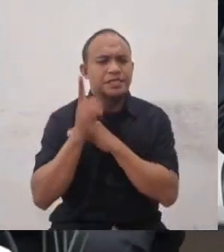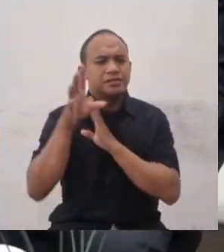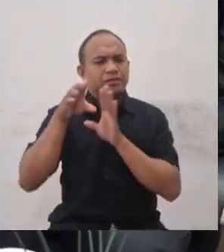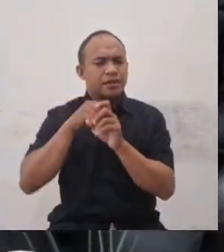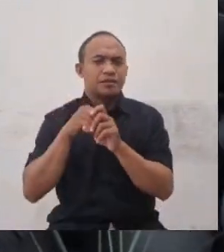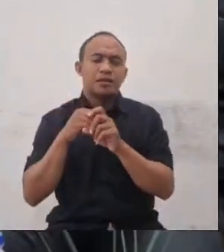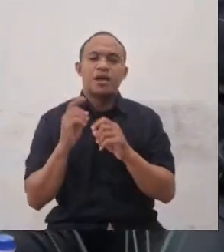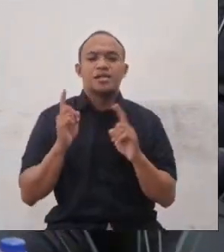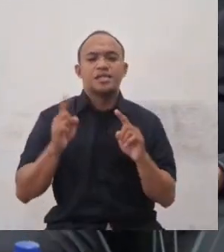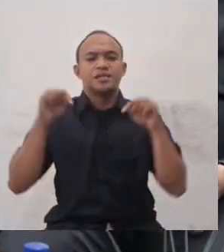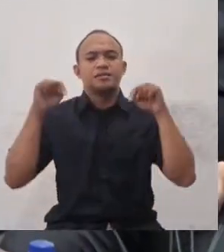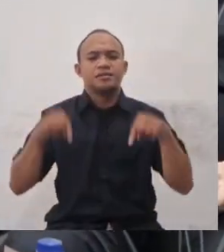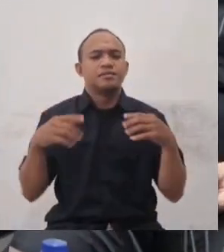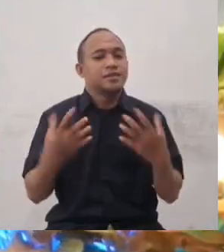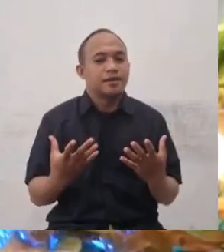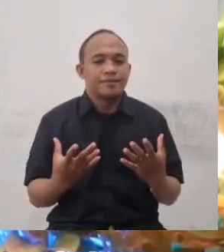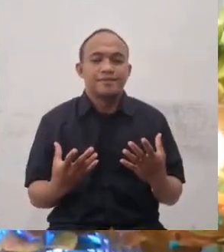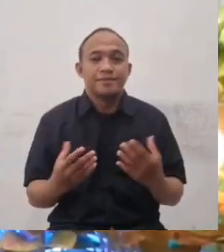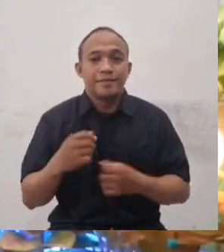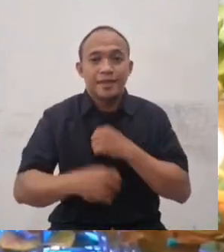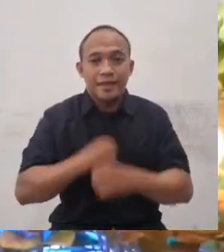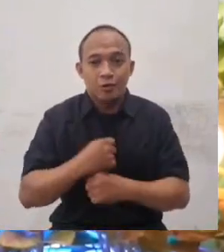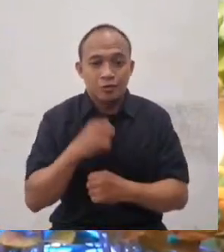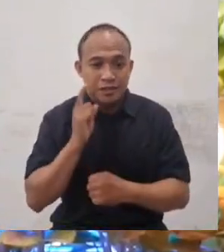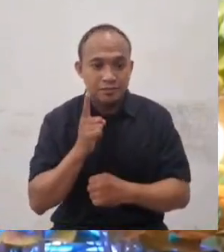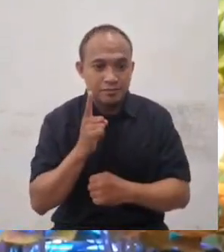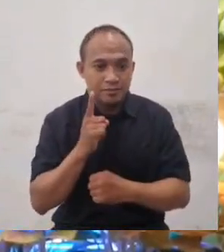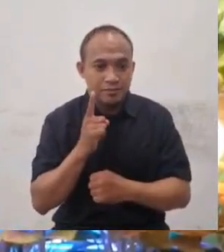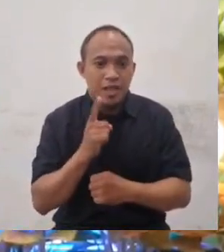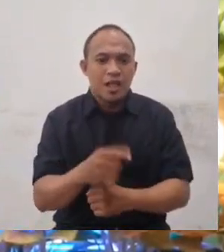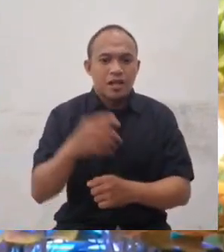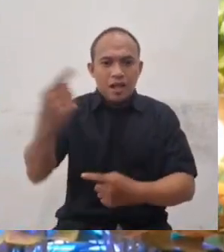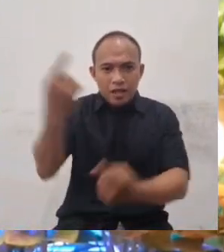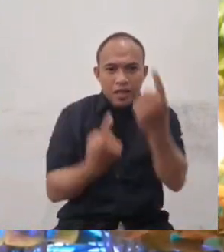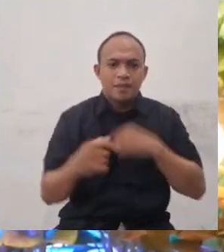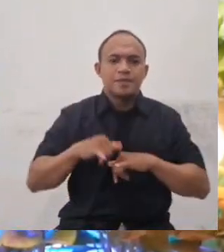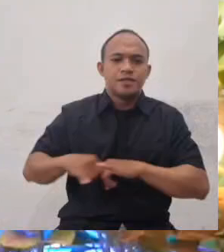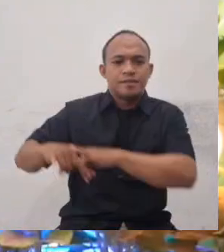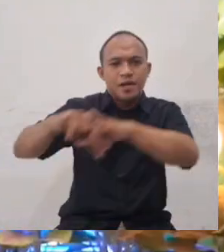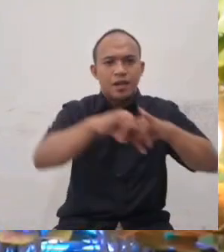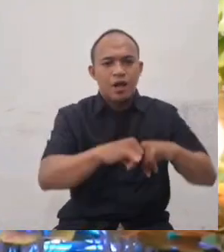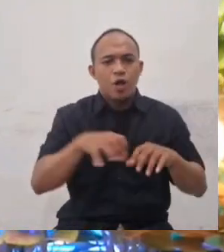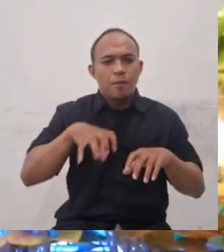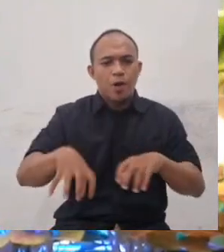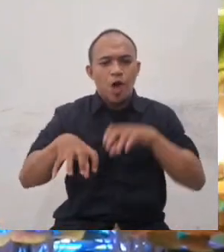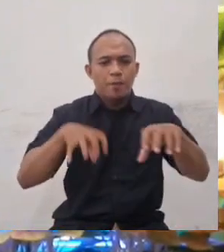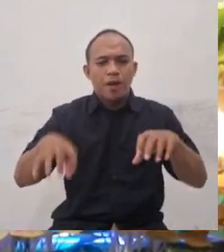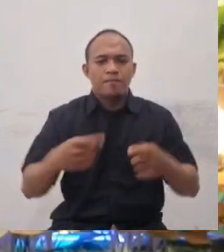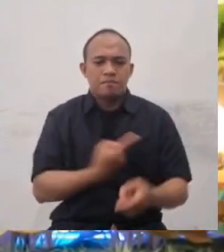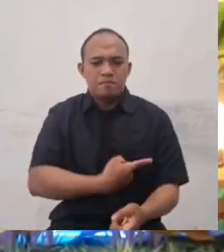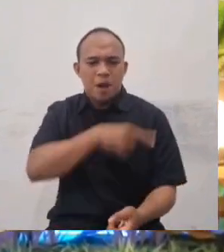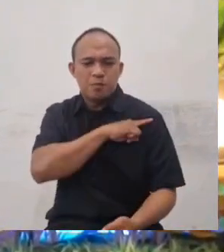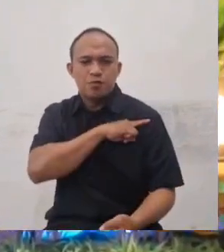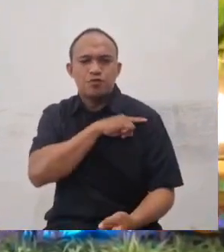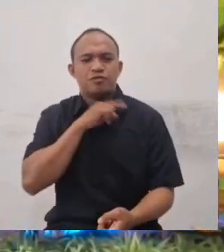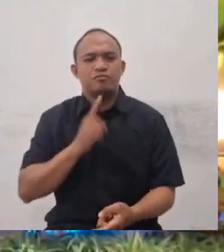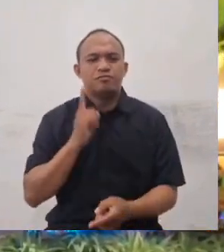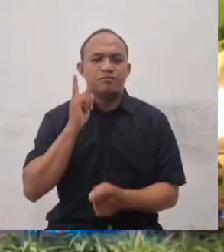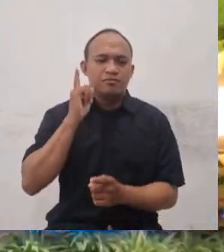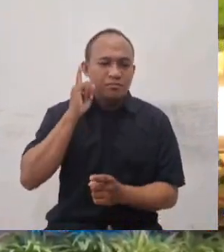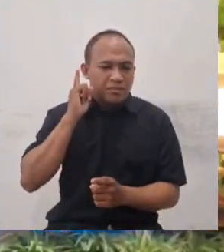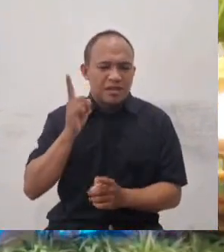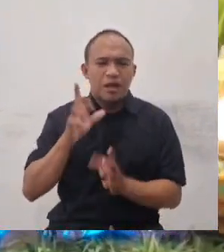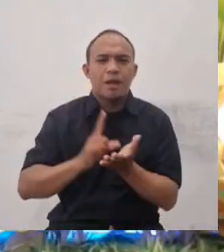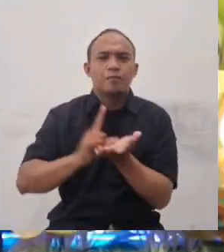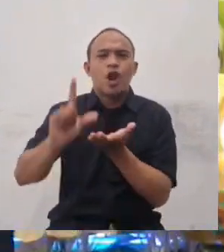Ia berharap capaian ini terus dipertahankan di tahun-tahun mendatang. Kebersamaan, kekompakan, dan kemampuan aparatur dalam menyusun